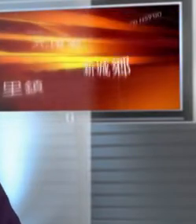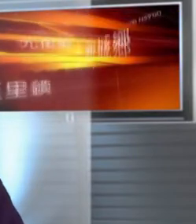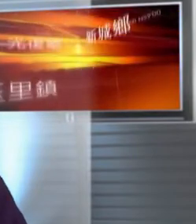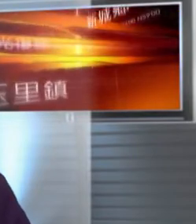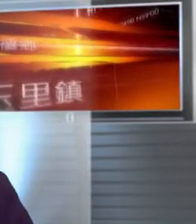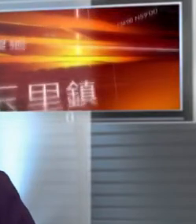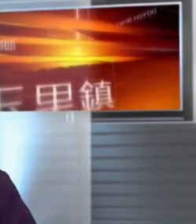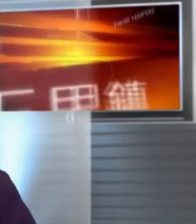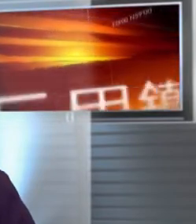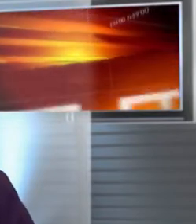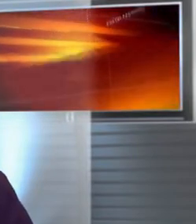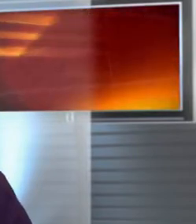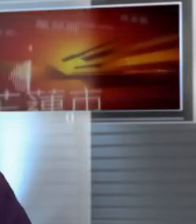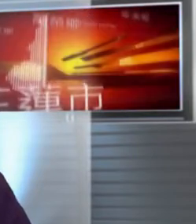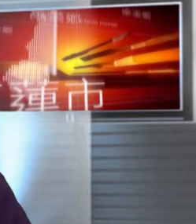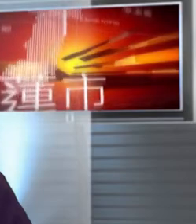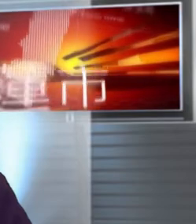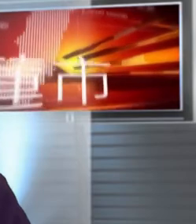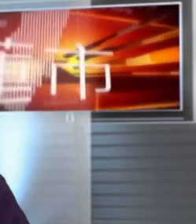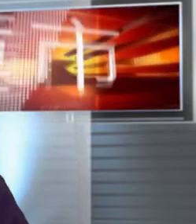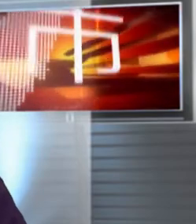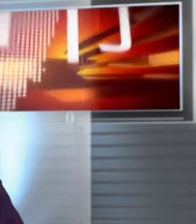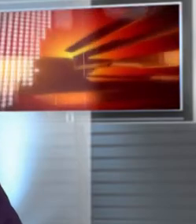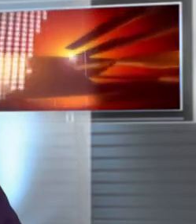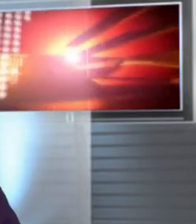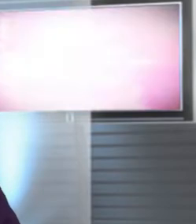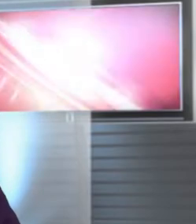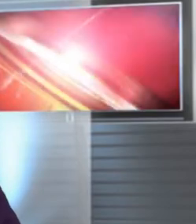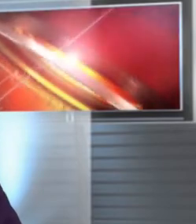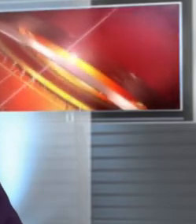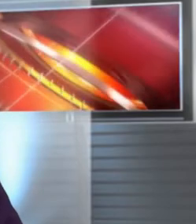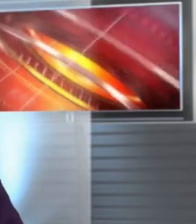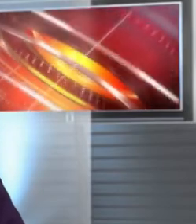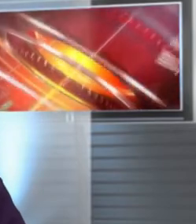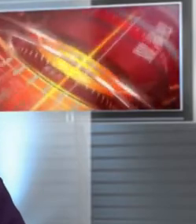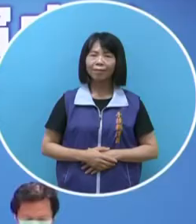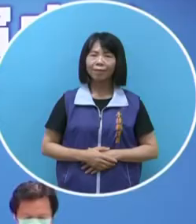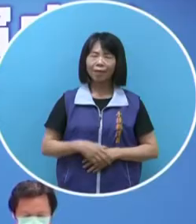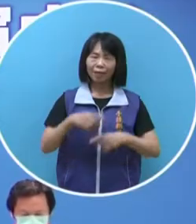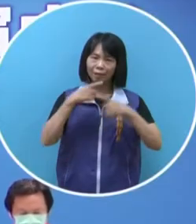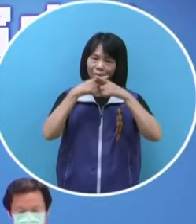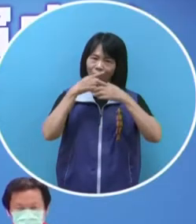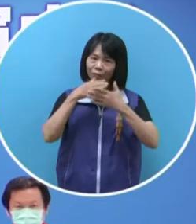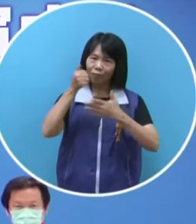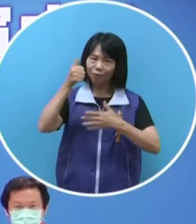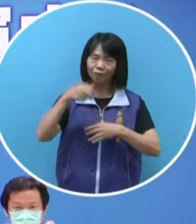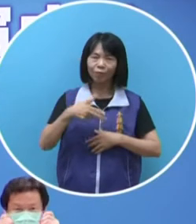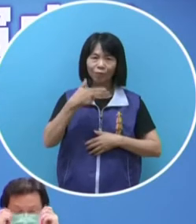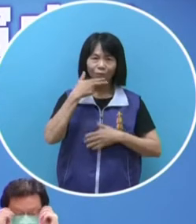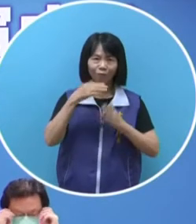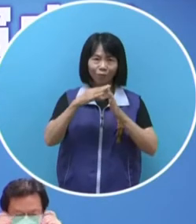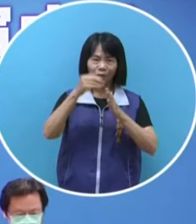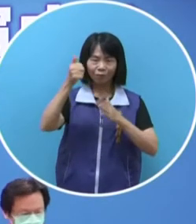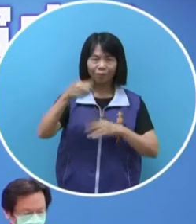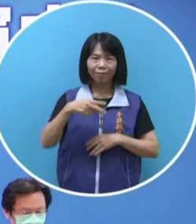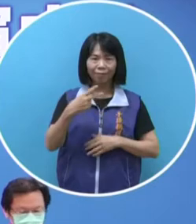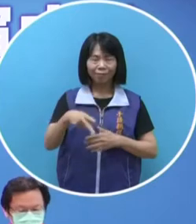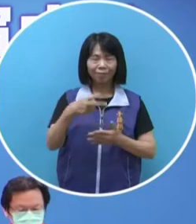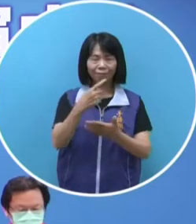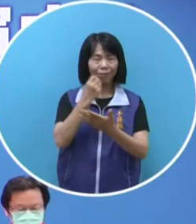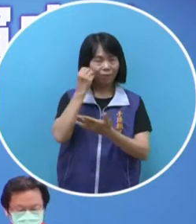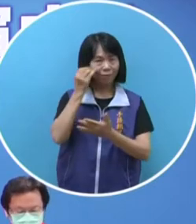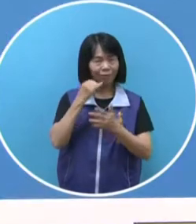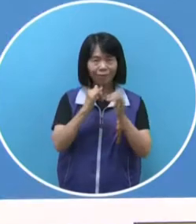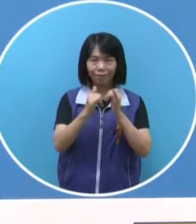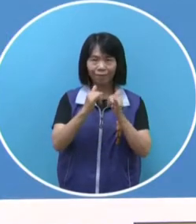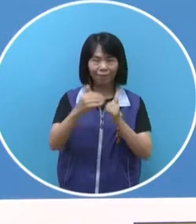力做好各项防疫的公务人员是相当大的打击。 26号下午，花莲县最后一次的三级防